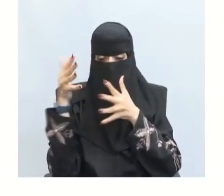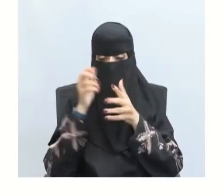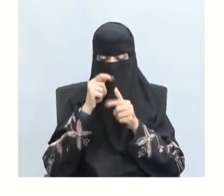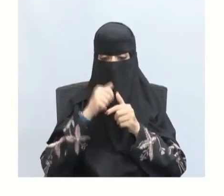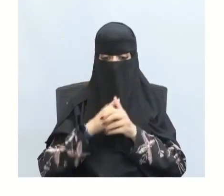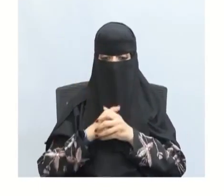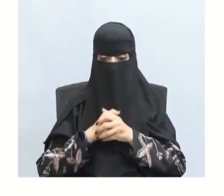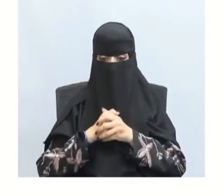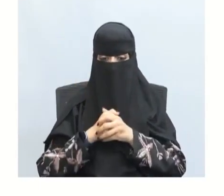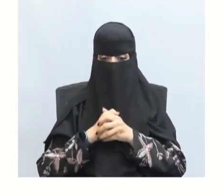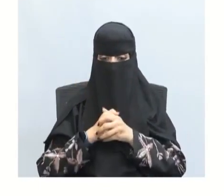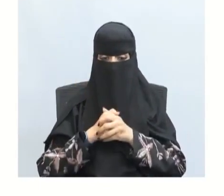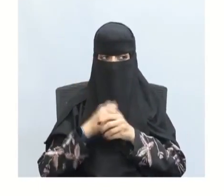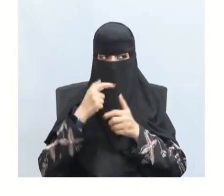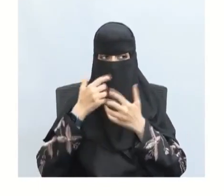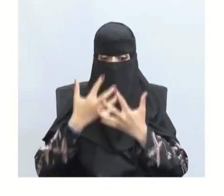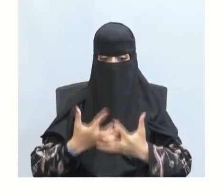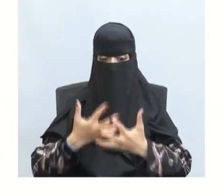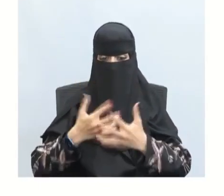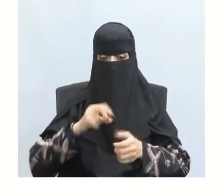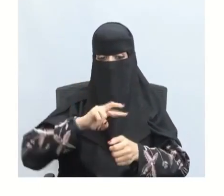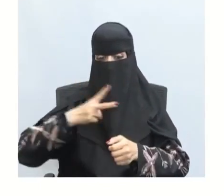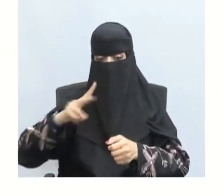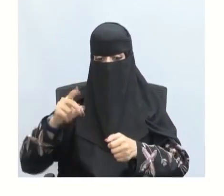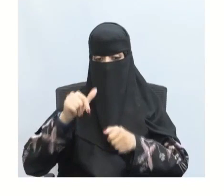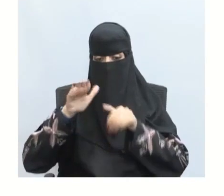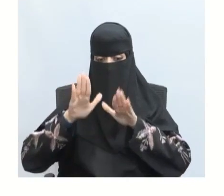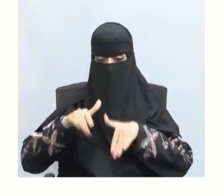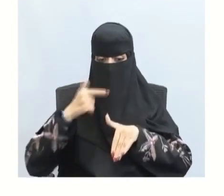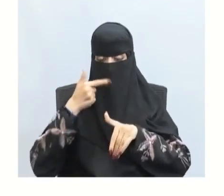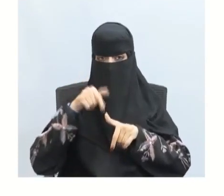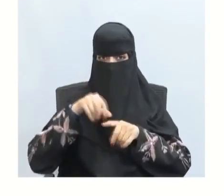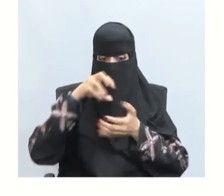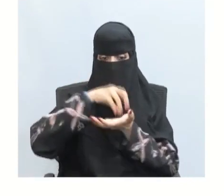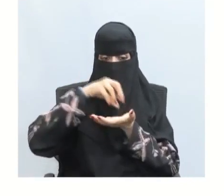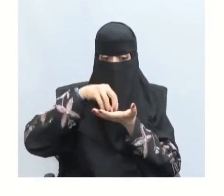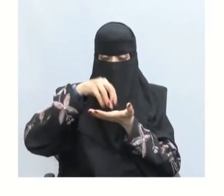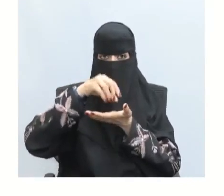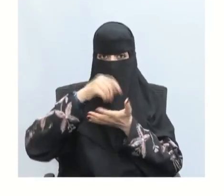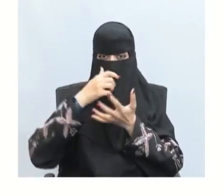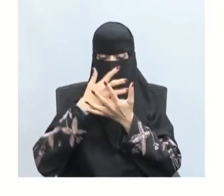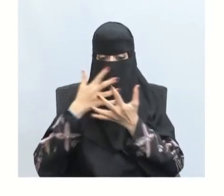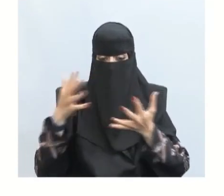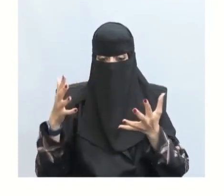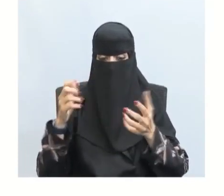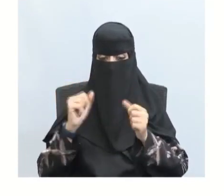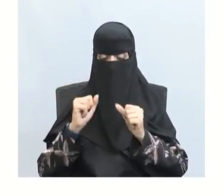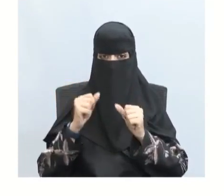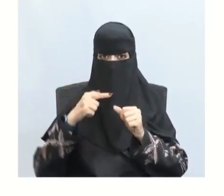الغاز والغبار بكثافه مختلفه ونجد